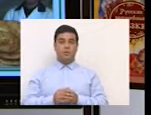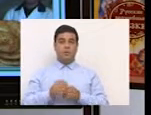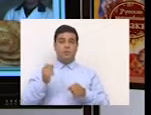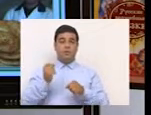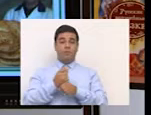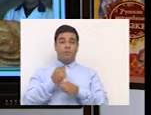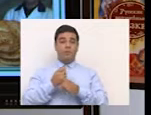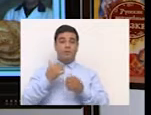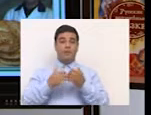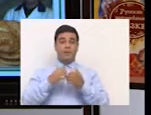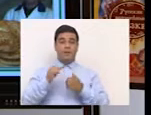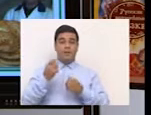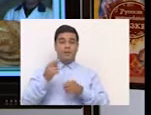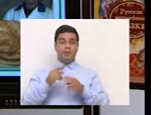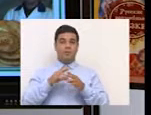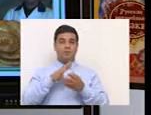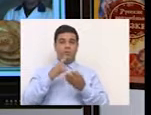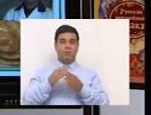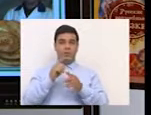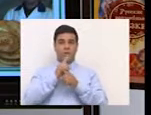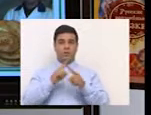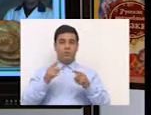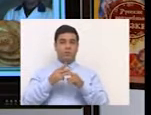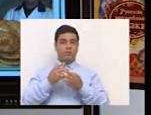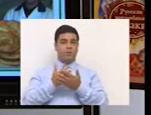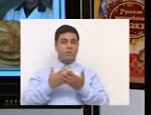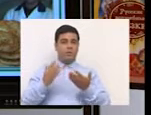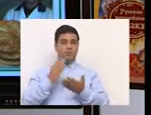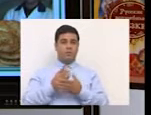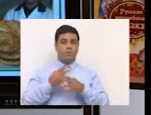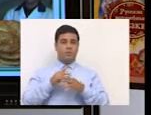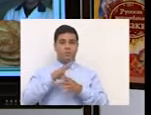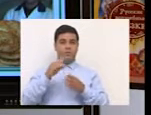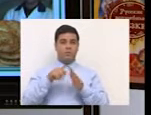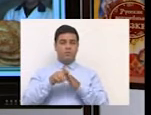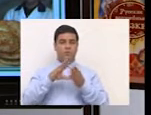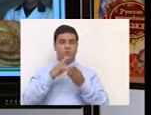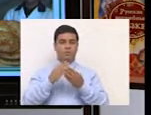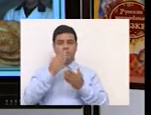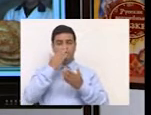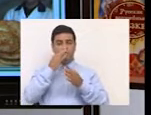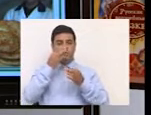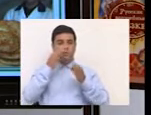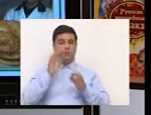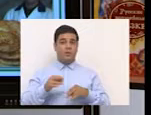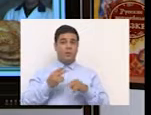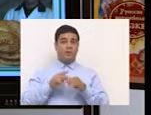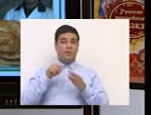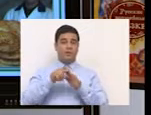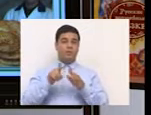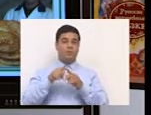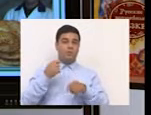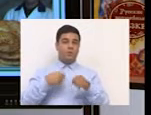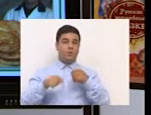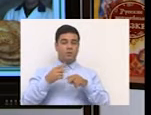Базары Средней Азии привлекают своей необычной атмосферой. Повсюду витает необычный запах. То ли это